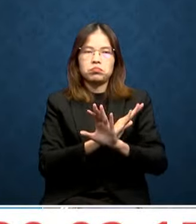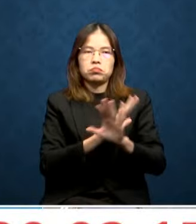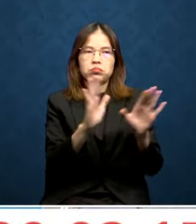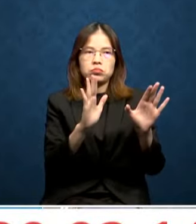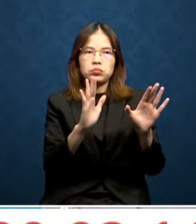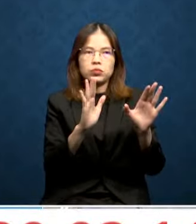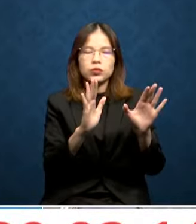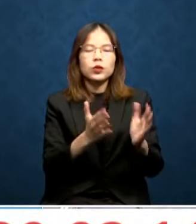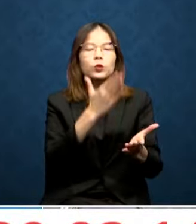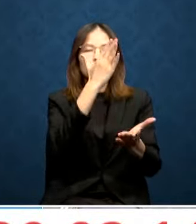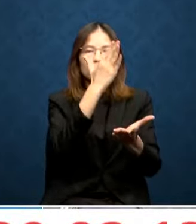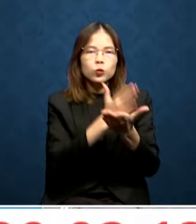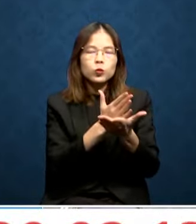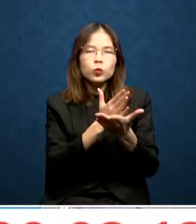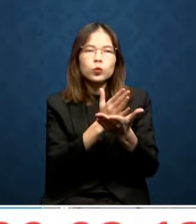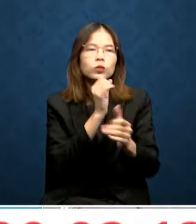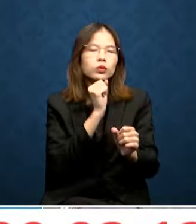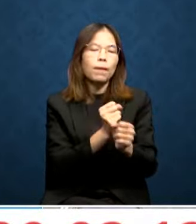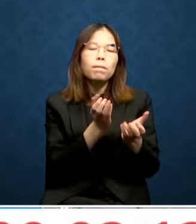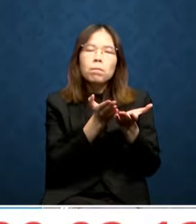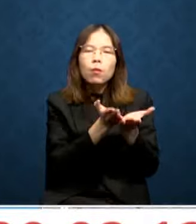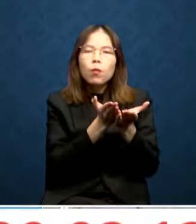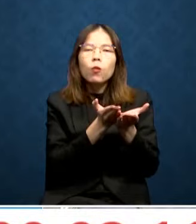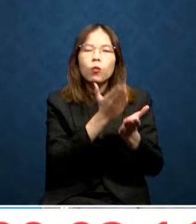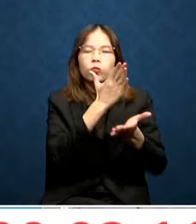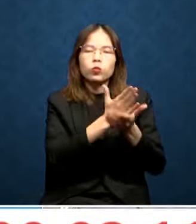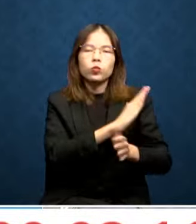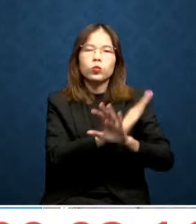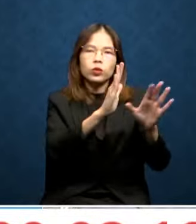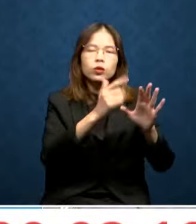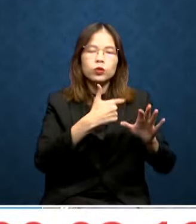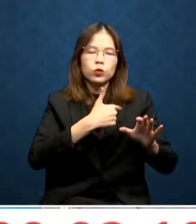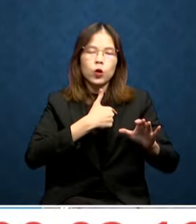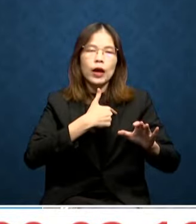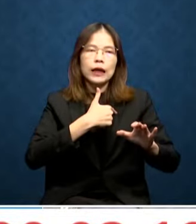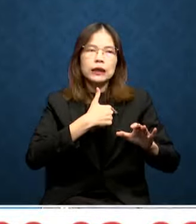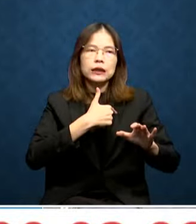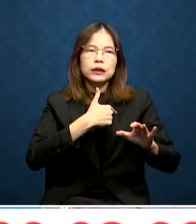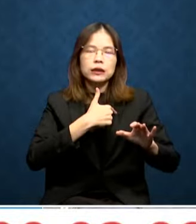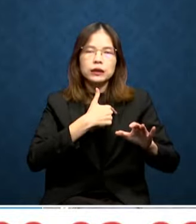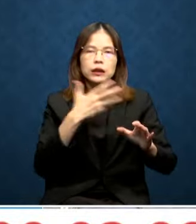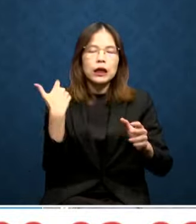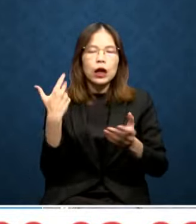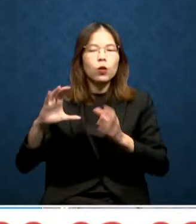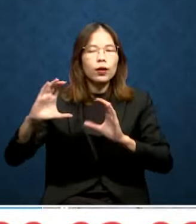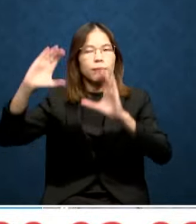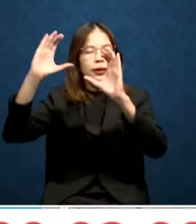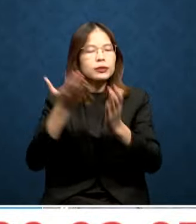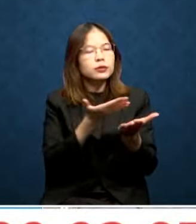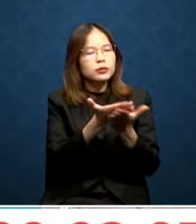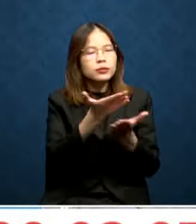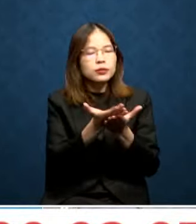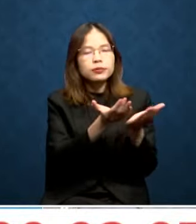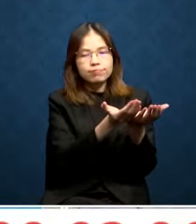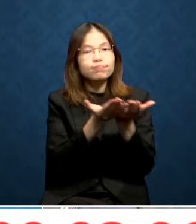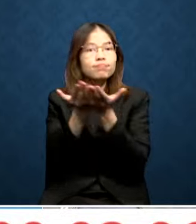หรือการ่าทำประมงนะครับโดยสมัครใจและรัฐบาลจะซื้อเรือคืนซึ่งในขณะนั้นก็มี